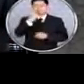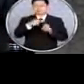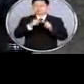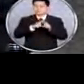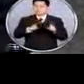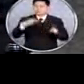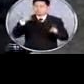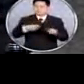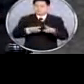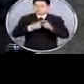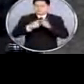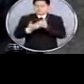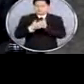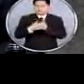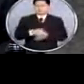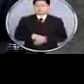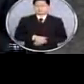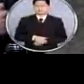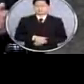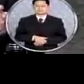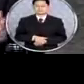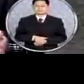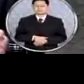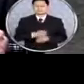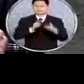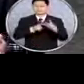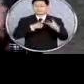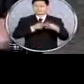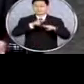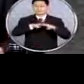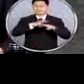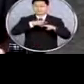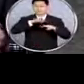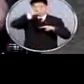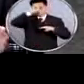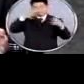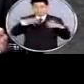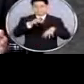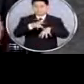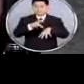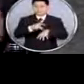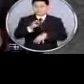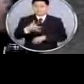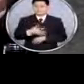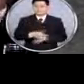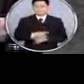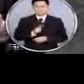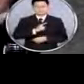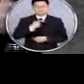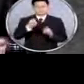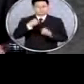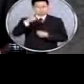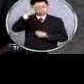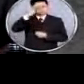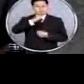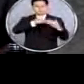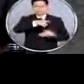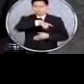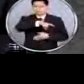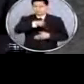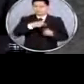平重新带到两岸。我之所以跟共产党有所接触，所坚持的那就是两岸要和